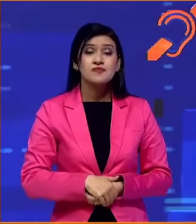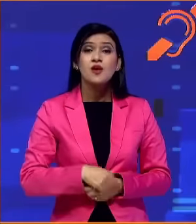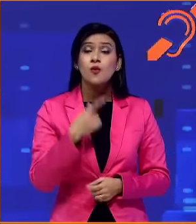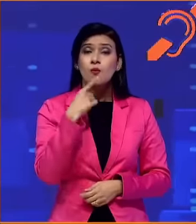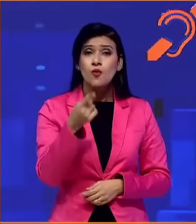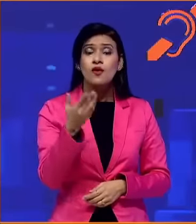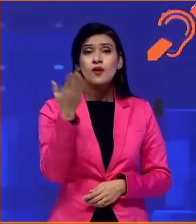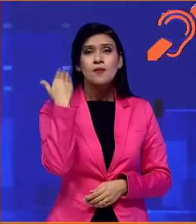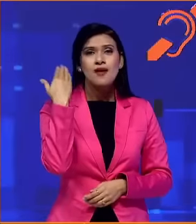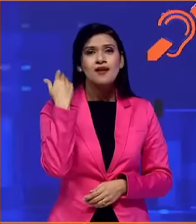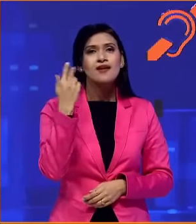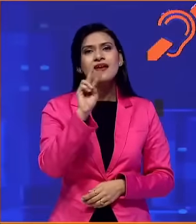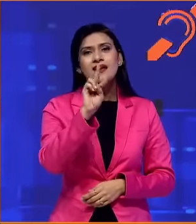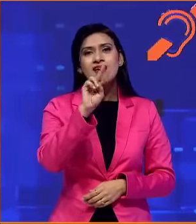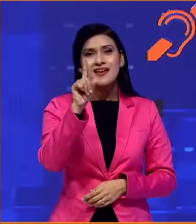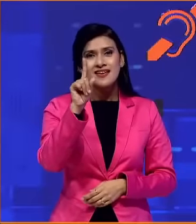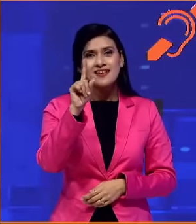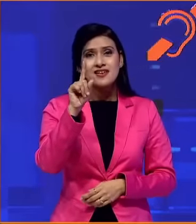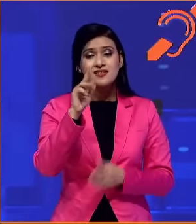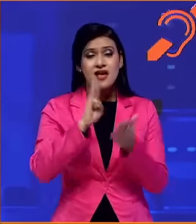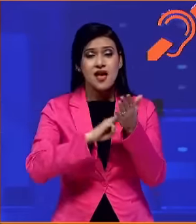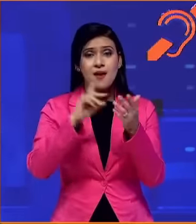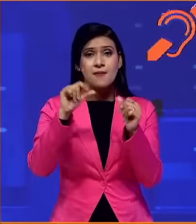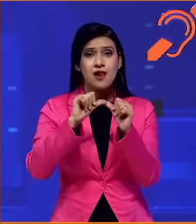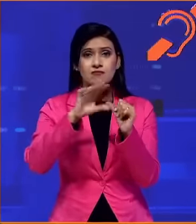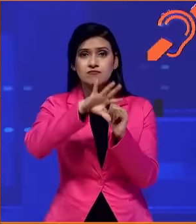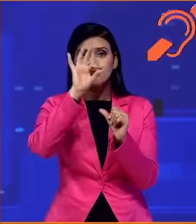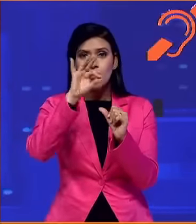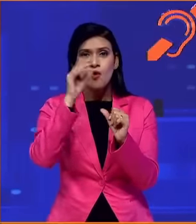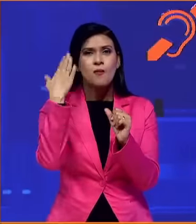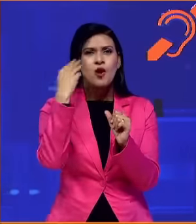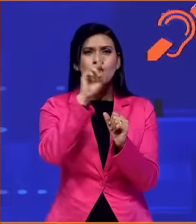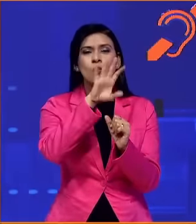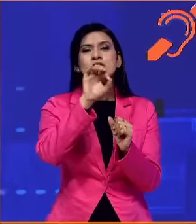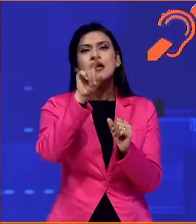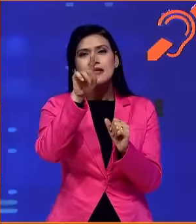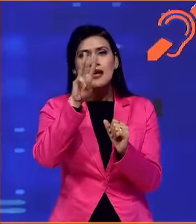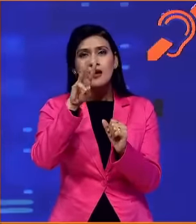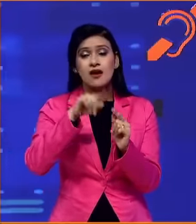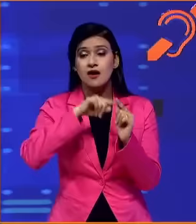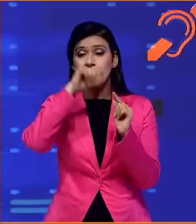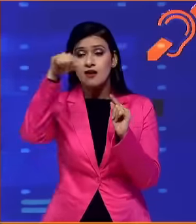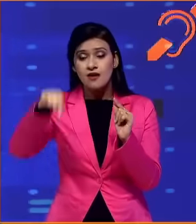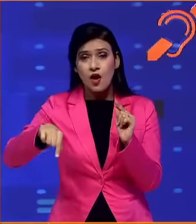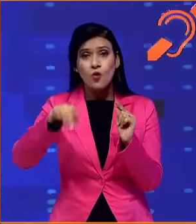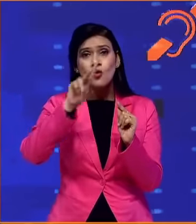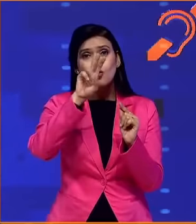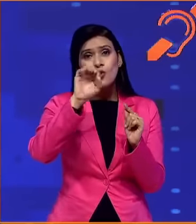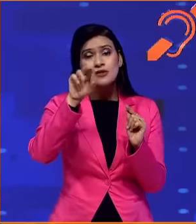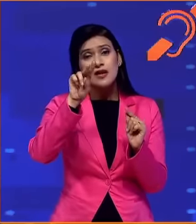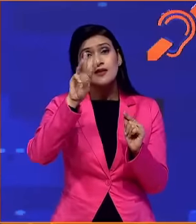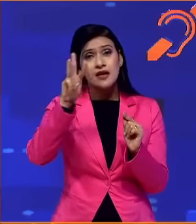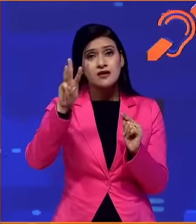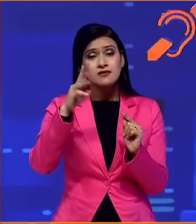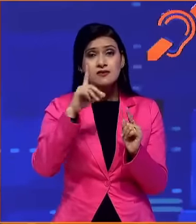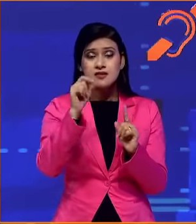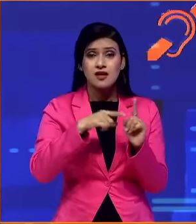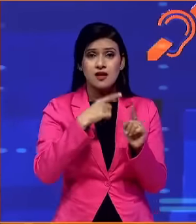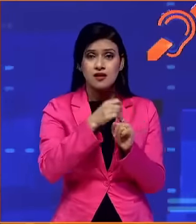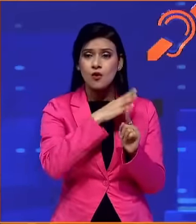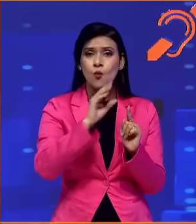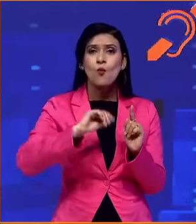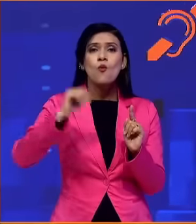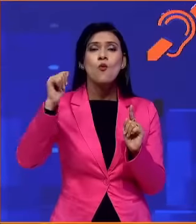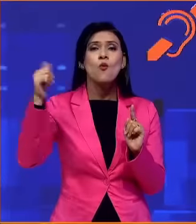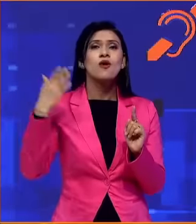मेंहमारेपास 21विधायकथे,और2018मेंआपने पार्टीकोमजबूतीसेखड़ेहोनेमेंमददकी।अगरहम पिछले8वर्षोंपरनजरडालेंतोजिसराज्यसरकारकी